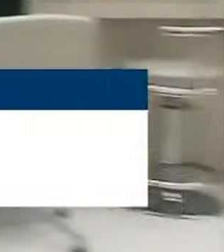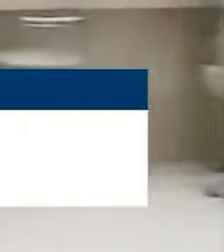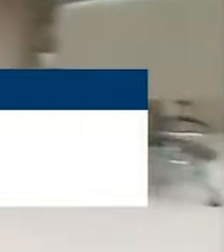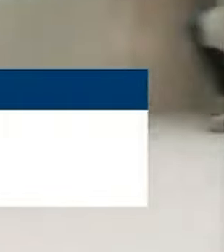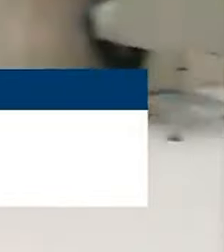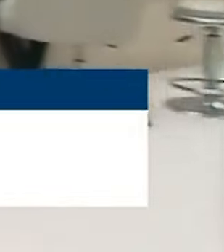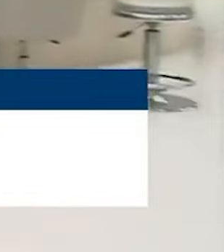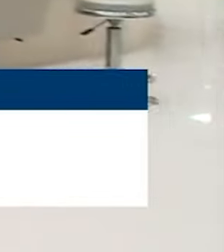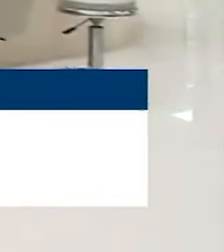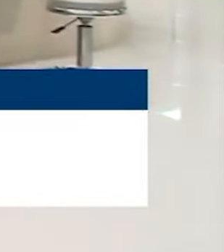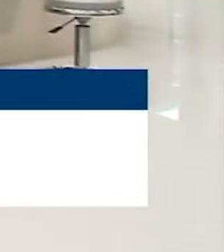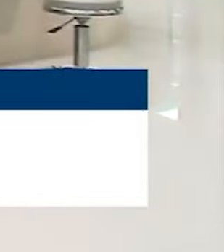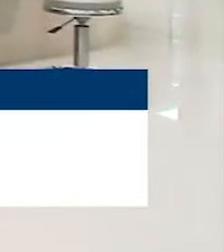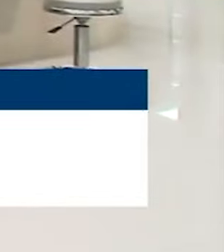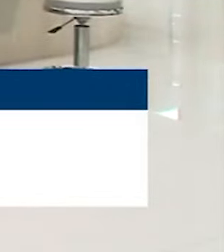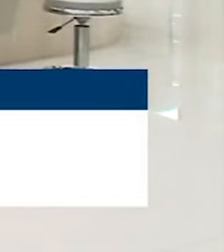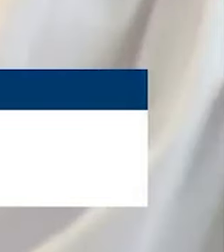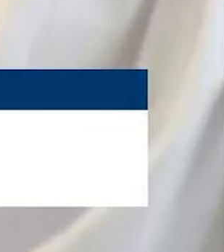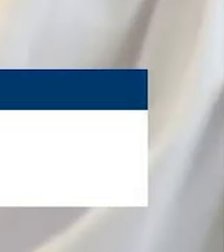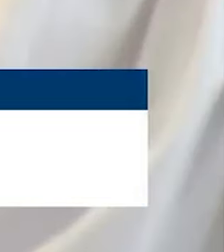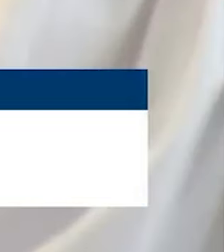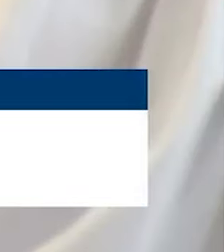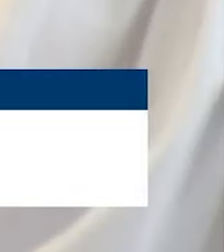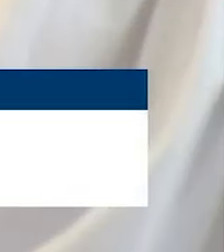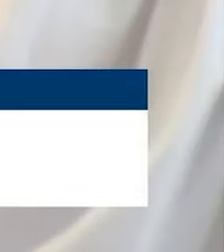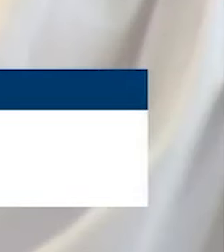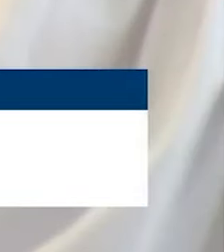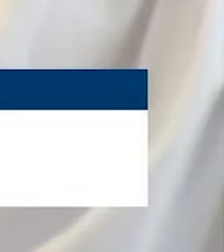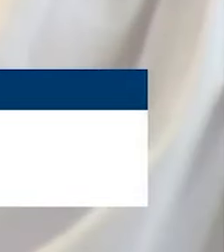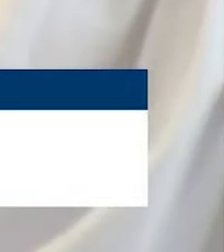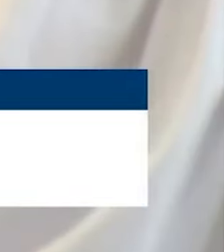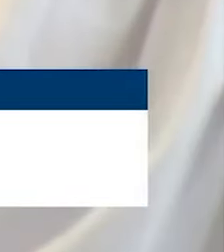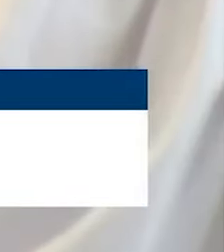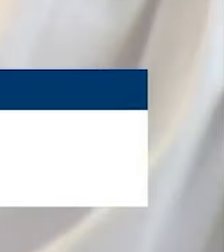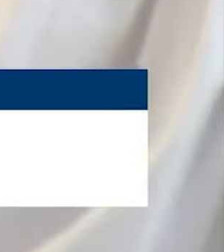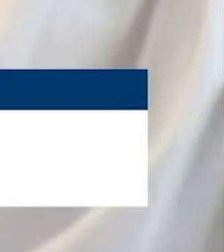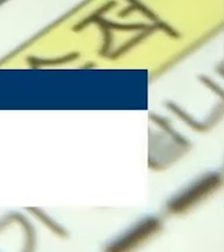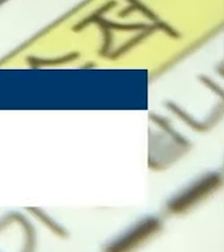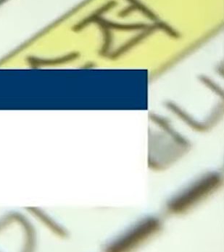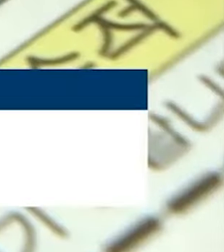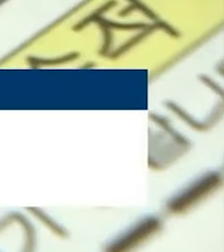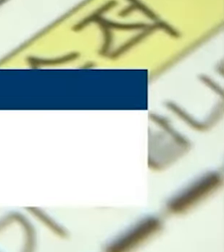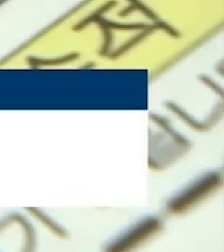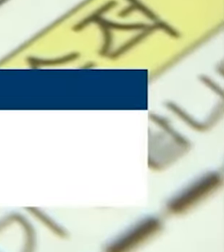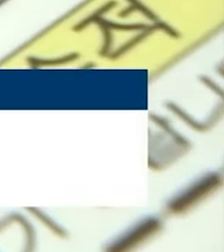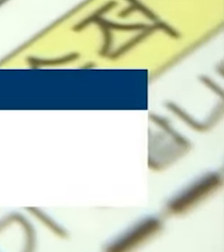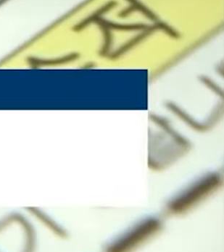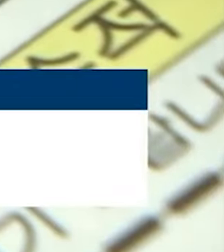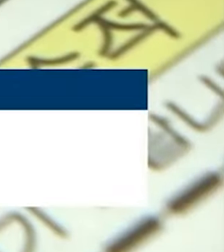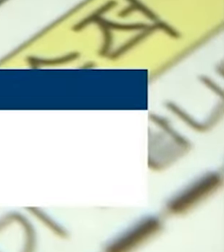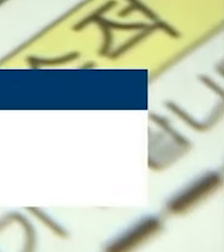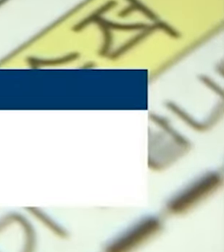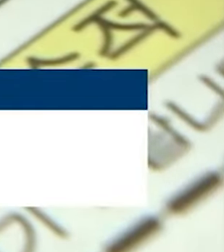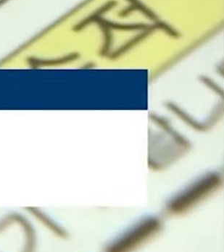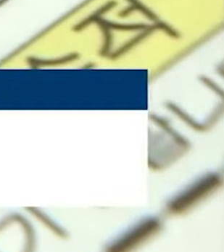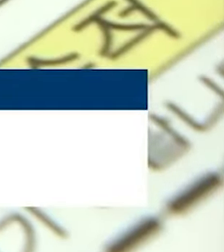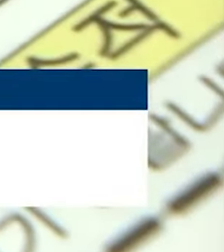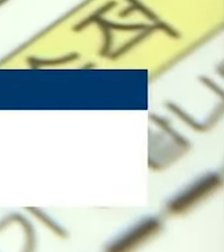아파트에 미치지 못하고 있는 상황이고 최근 가계대출과 관련된 정부의 규제가 강화되고